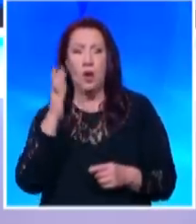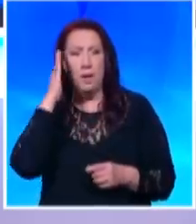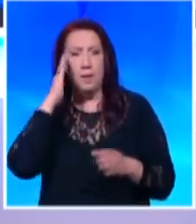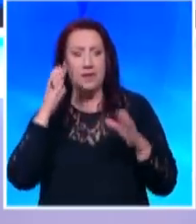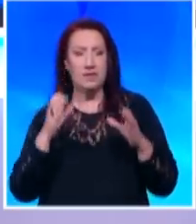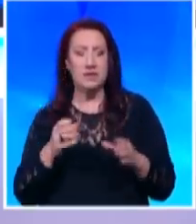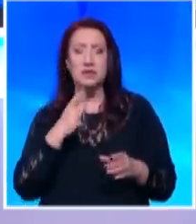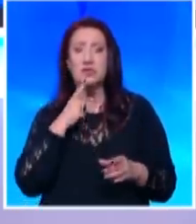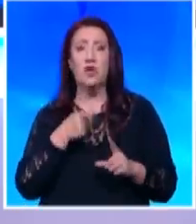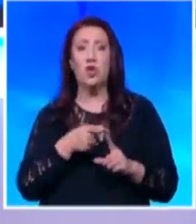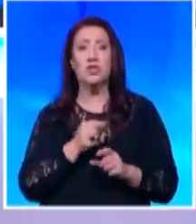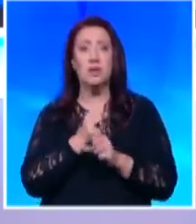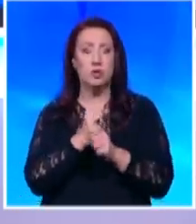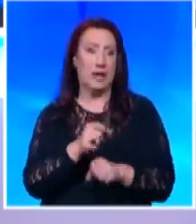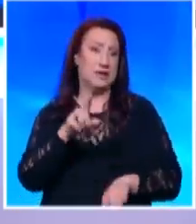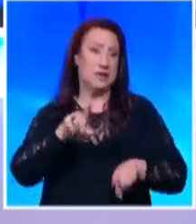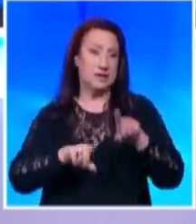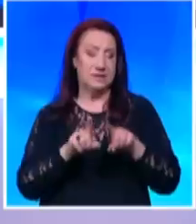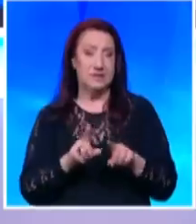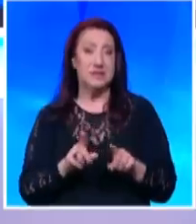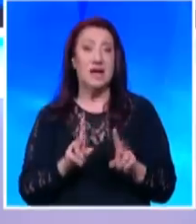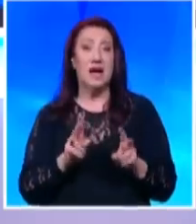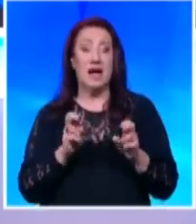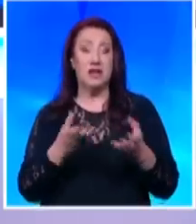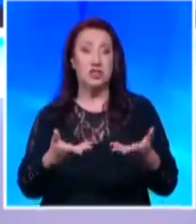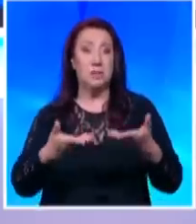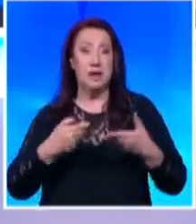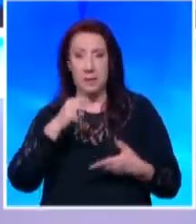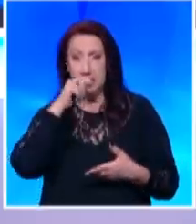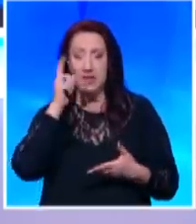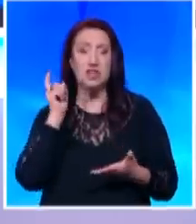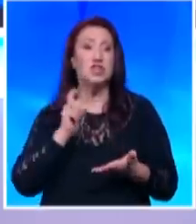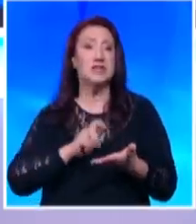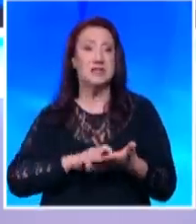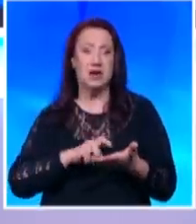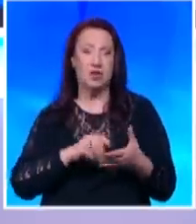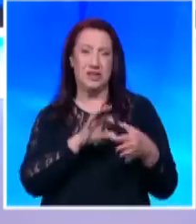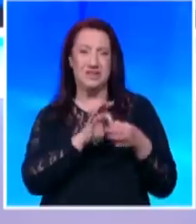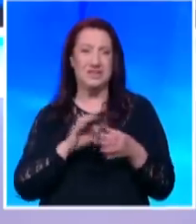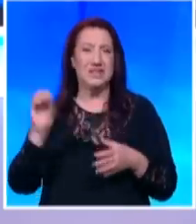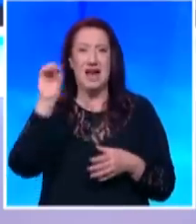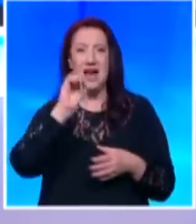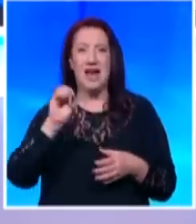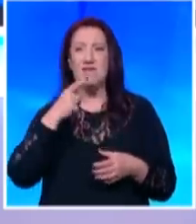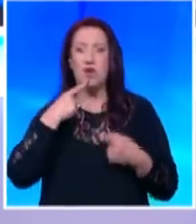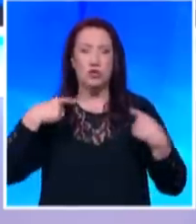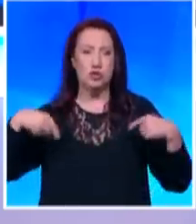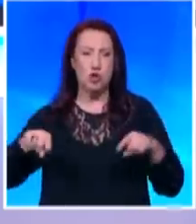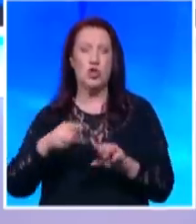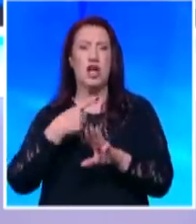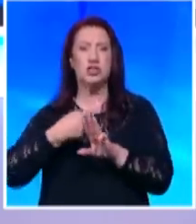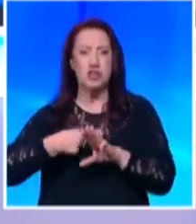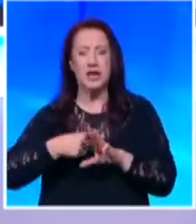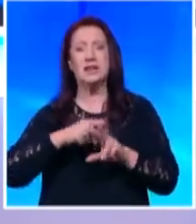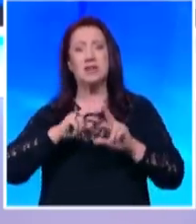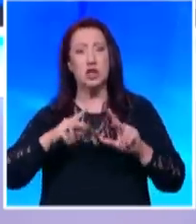закони за влизането ни в еврозоната. През 2025 година потвърдиха властта, БНБ и експерти в Деня на Европа.